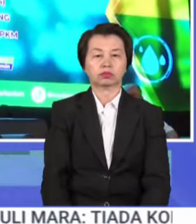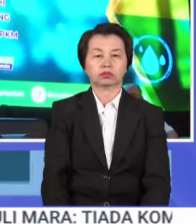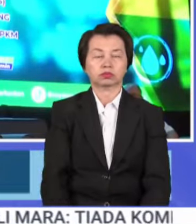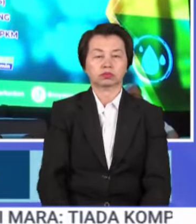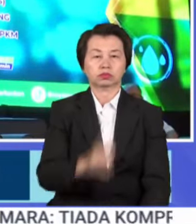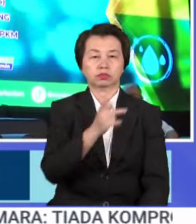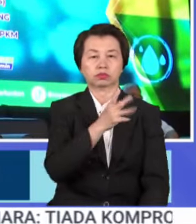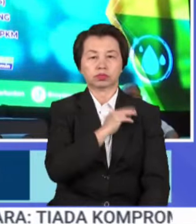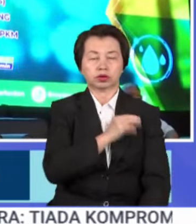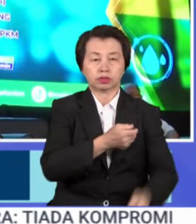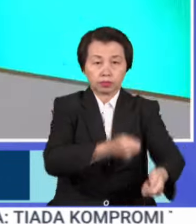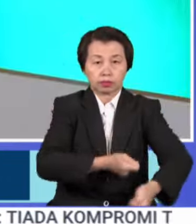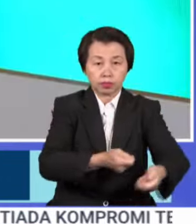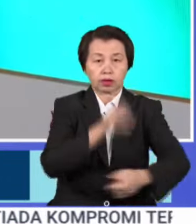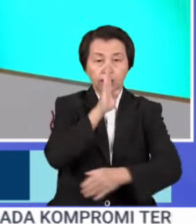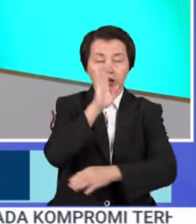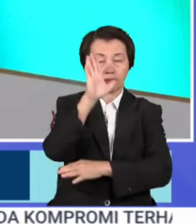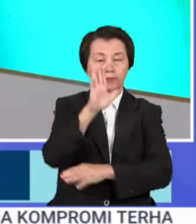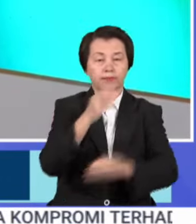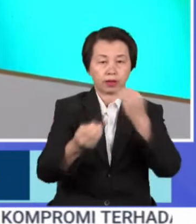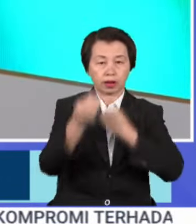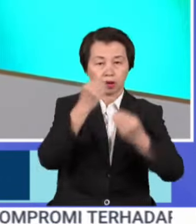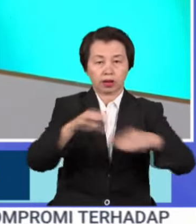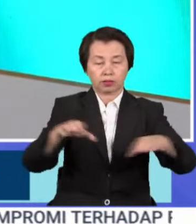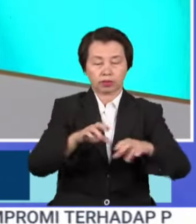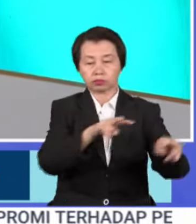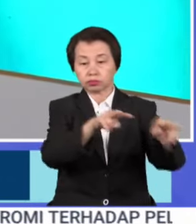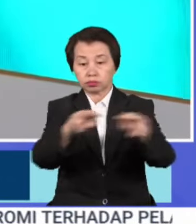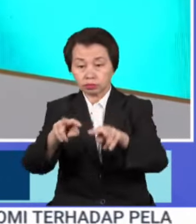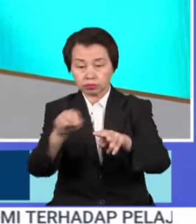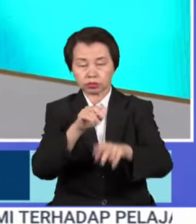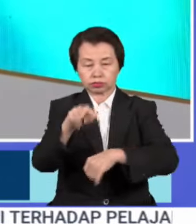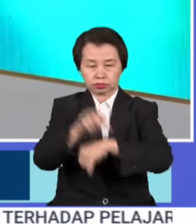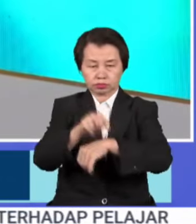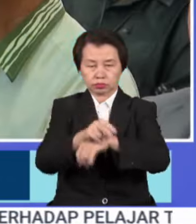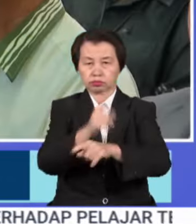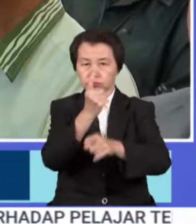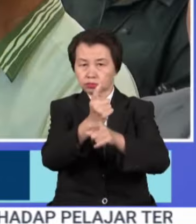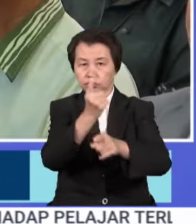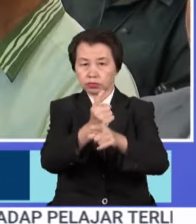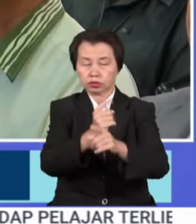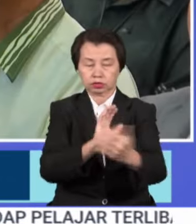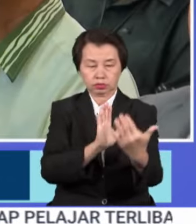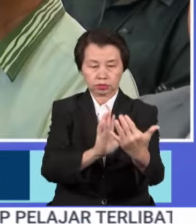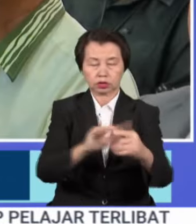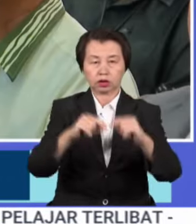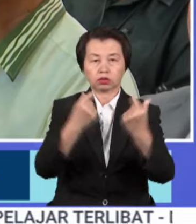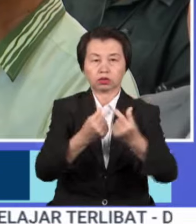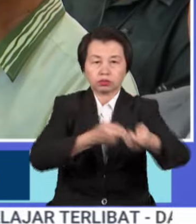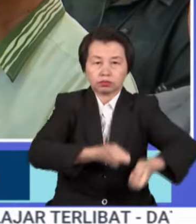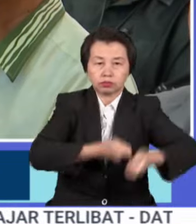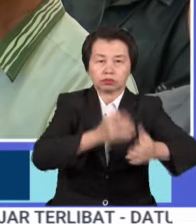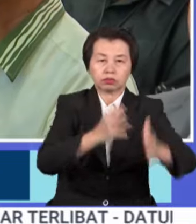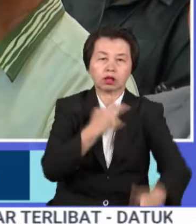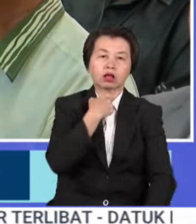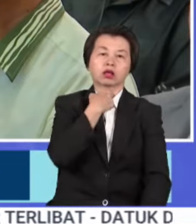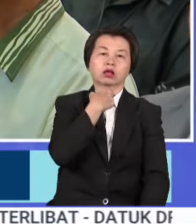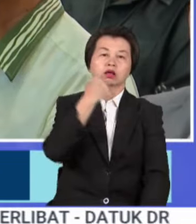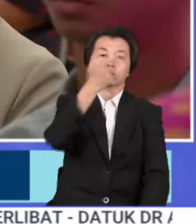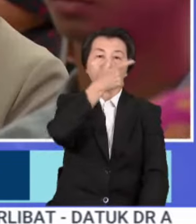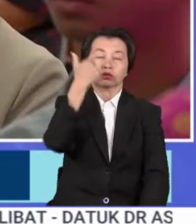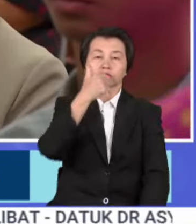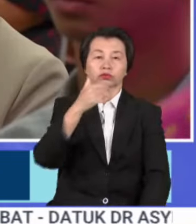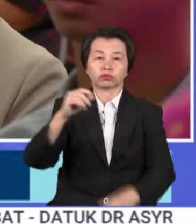Kementerian Pertanian dan Keterjaminan Makanan melaksanakan tinjauan dan pemantauan rapi terhadap golongan petani yang terkesan